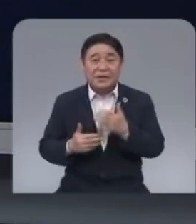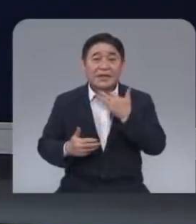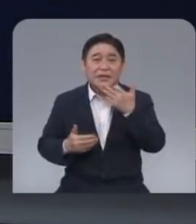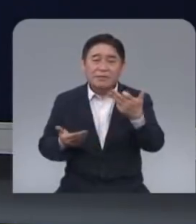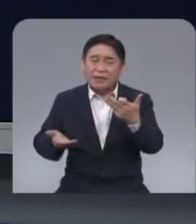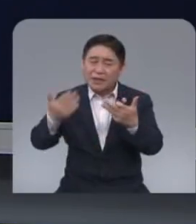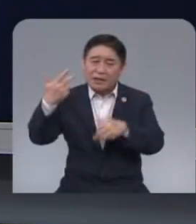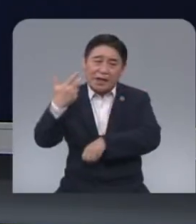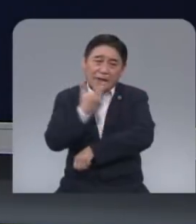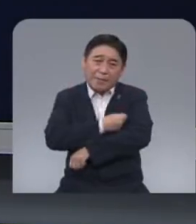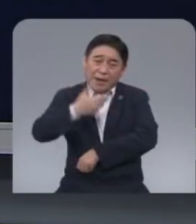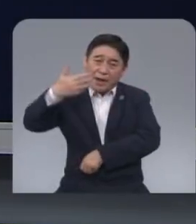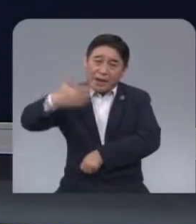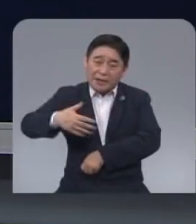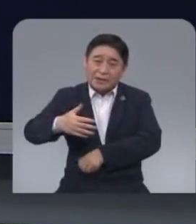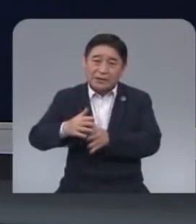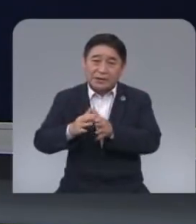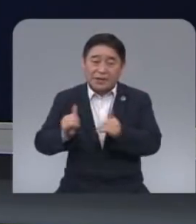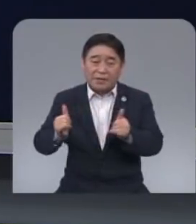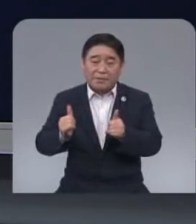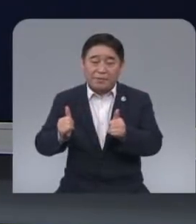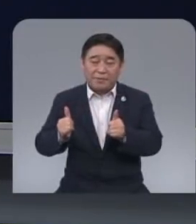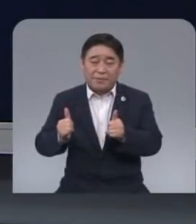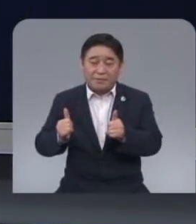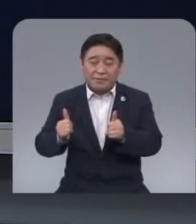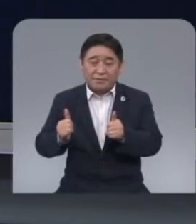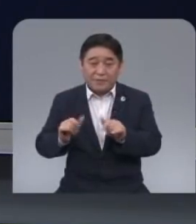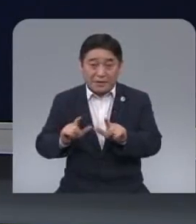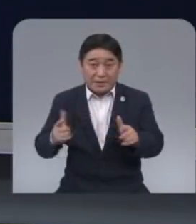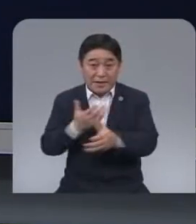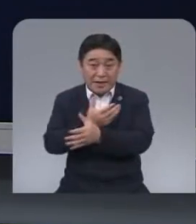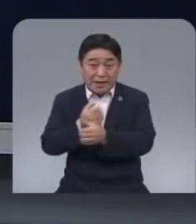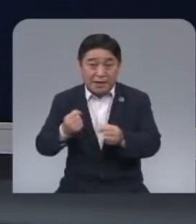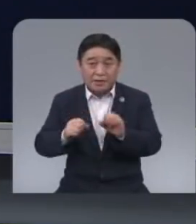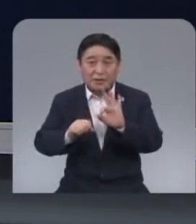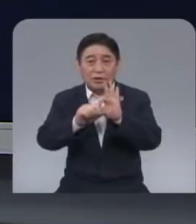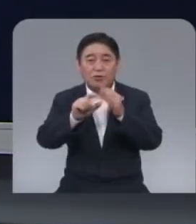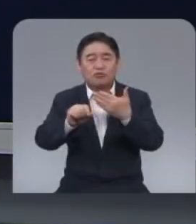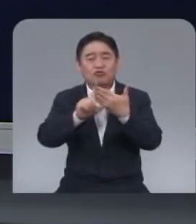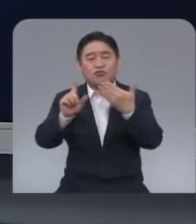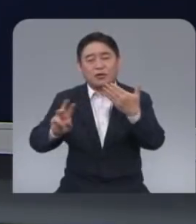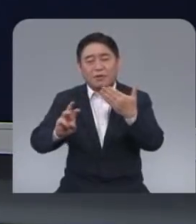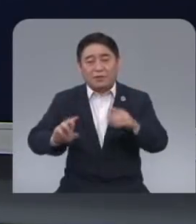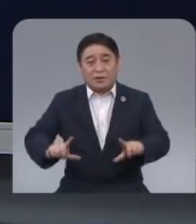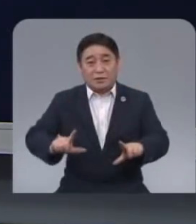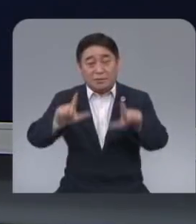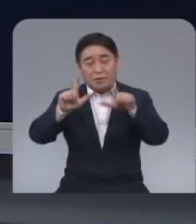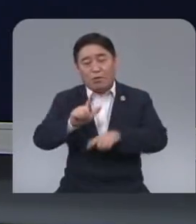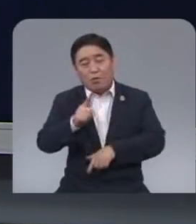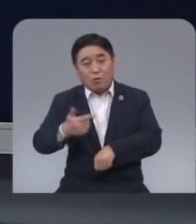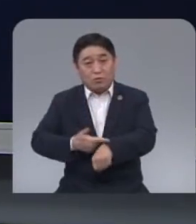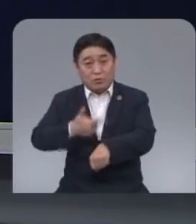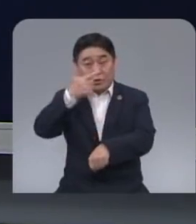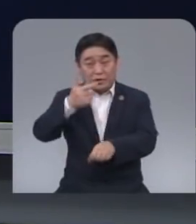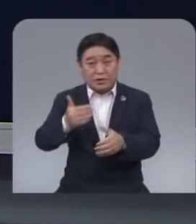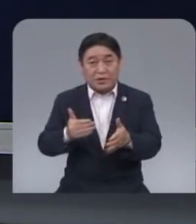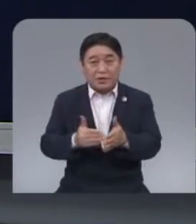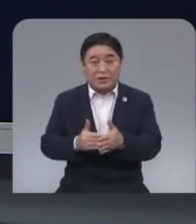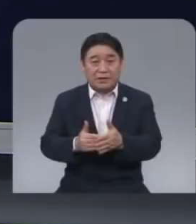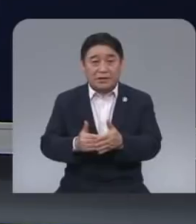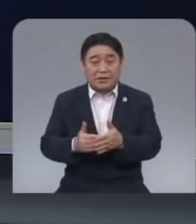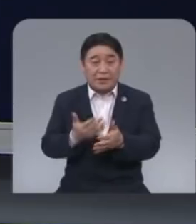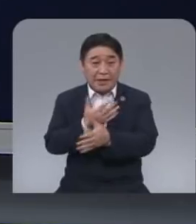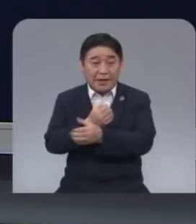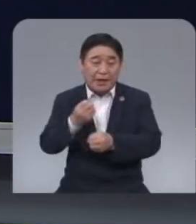이상 미접종자에 대한 접종 사전 예약은 이달 말인 9월 30일 오후 6시까지입니다. 사전